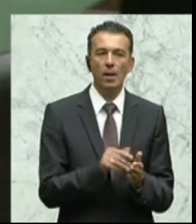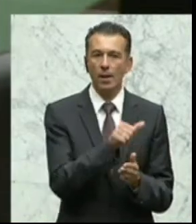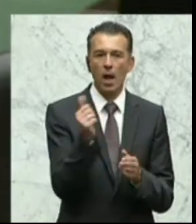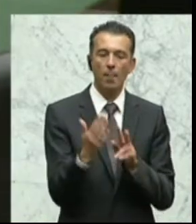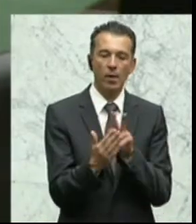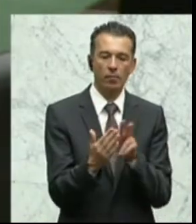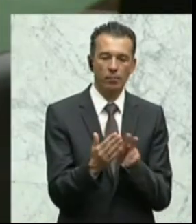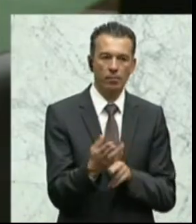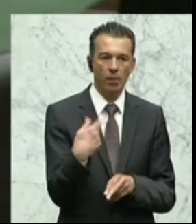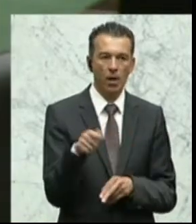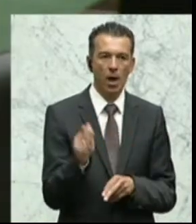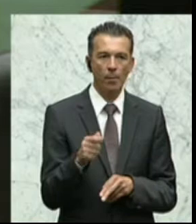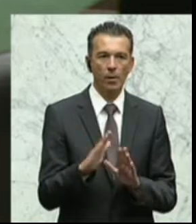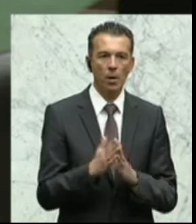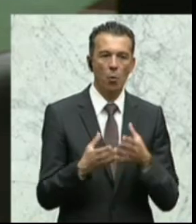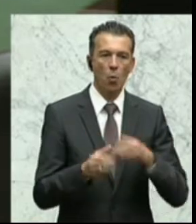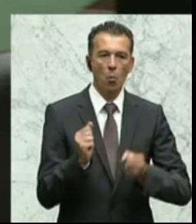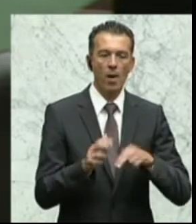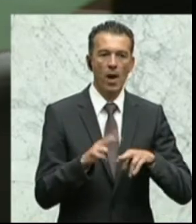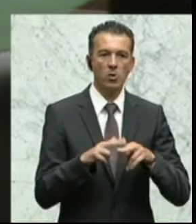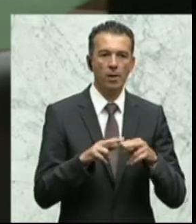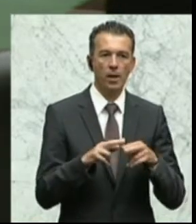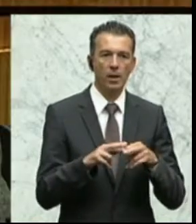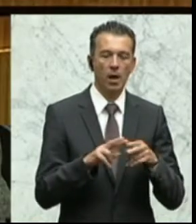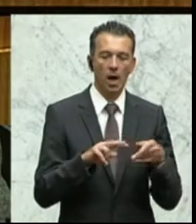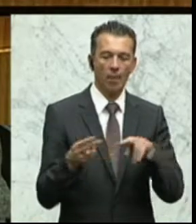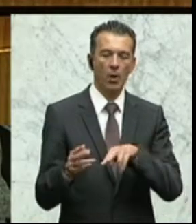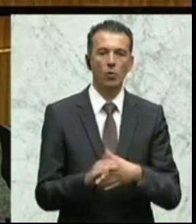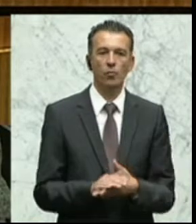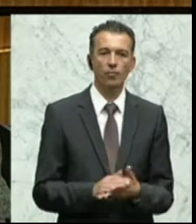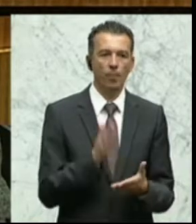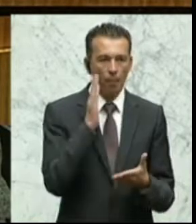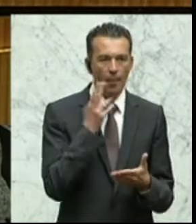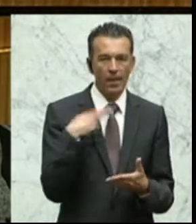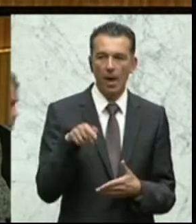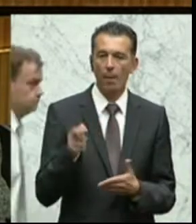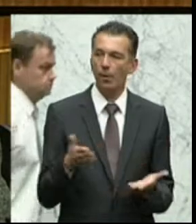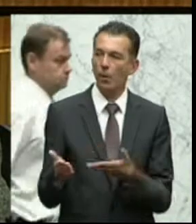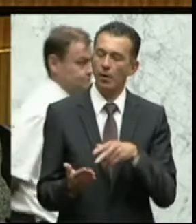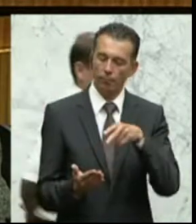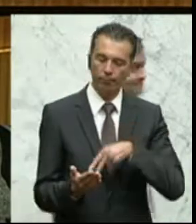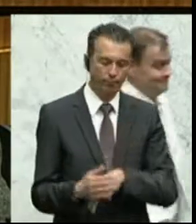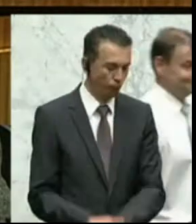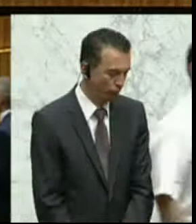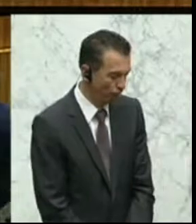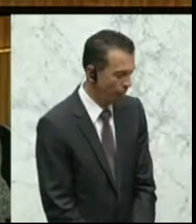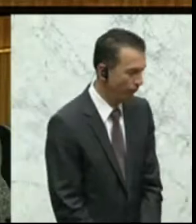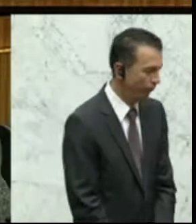Abgeordnete Buchmeier wird ihn später dabei ablösen. Bitte, Herr Abgeordneter.